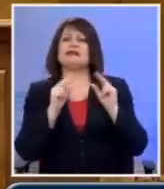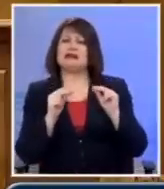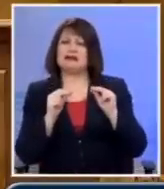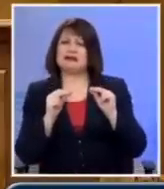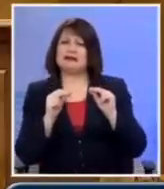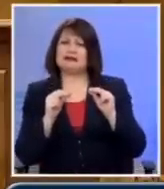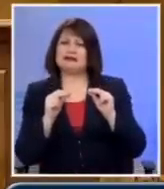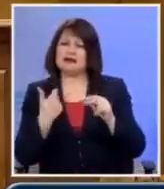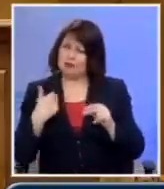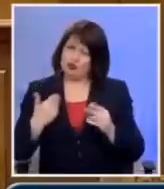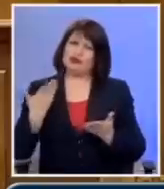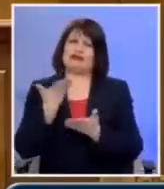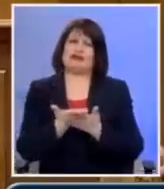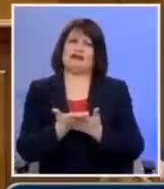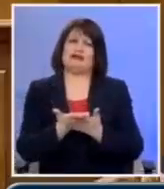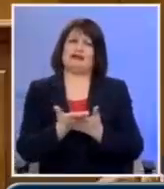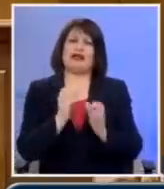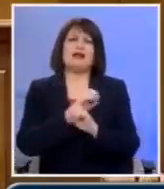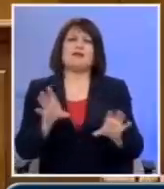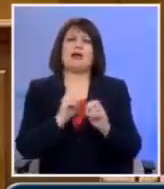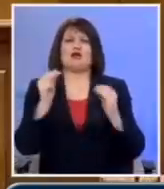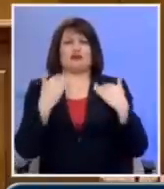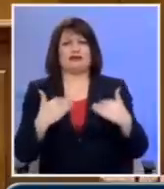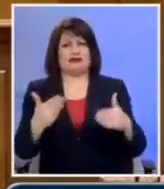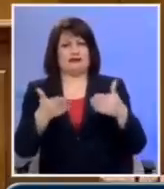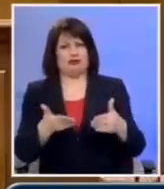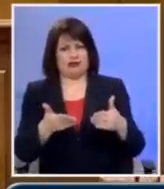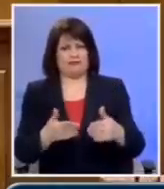είχα προκαλέσει προκειμένου να ενημερώσω το Σώμα.